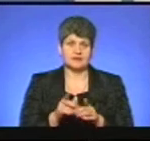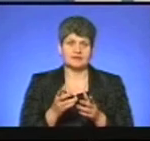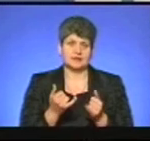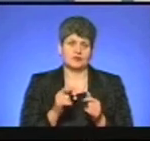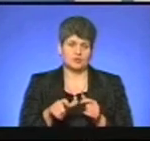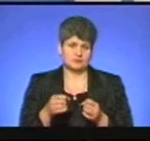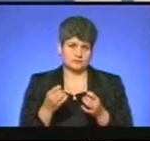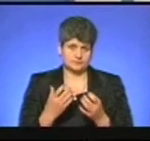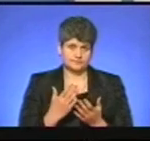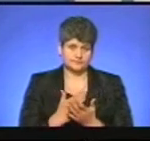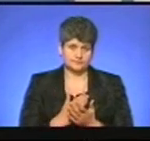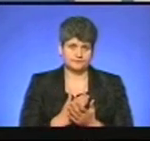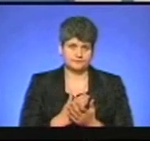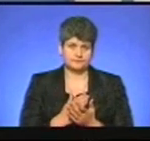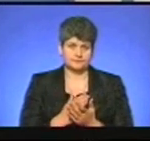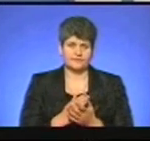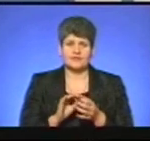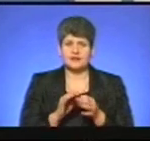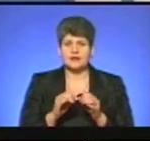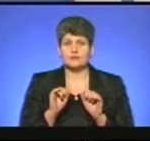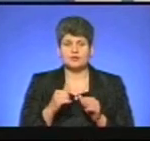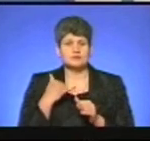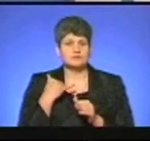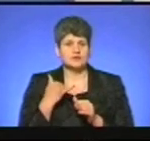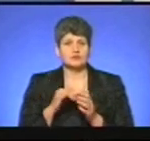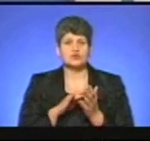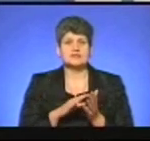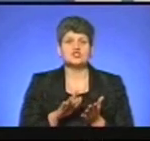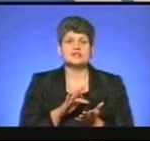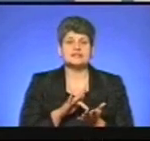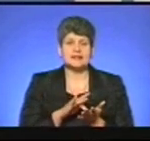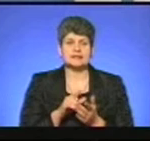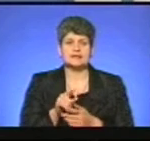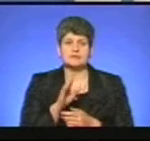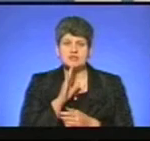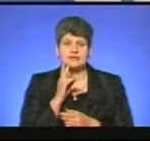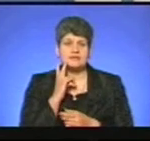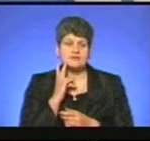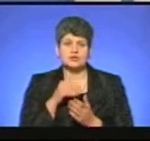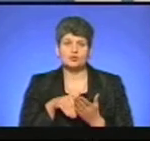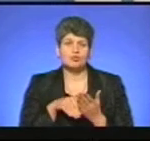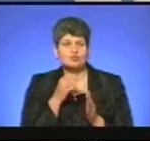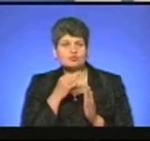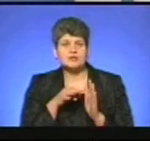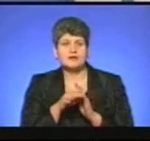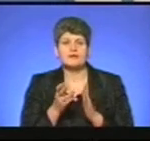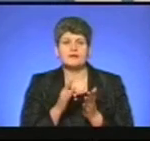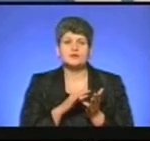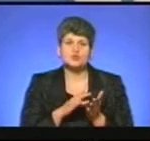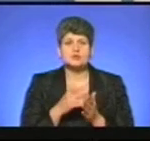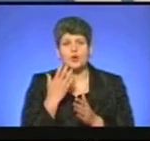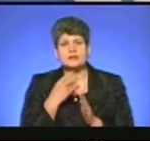містян. За деталями можна звертатися в наш туристичний центр. Там дівчатка завжди допоможуть і підскажуть, які екскурсії, на